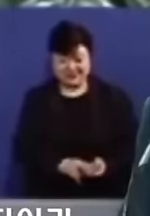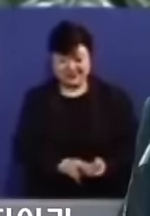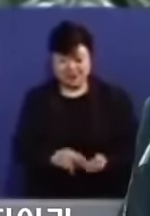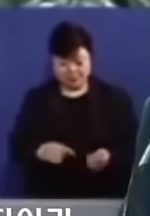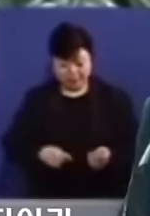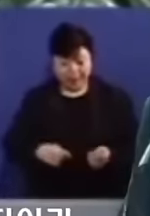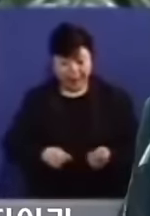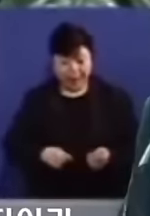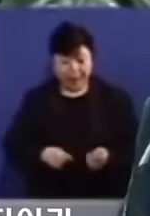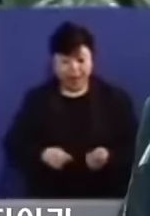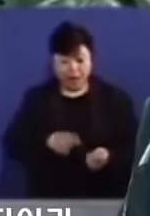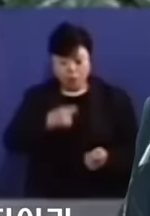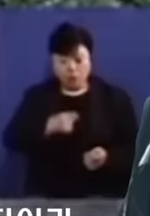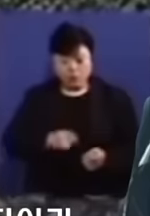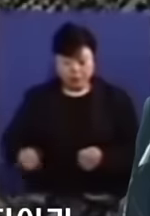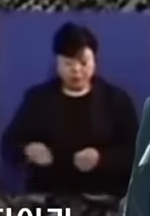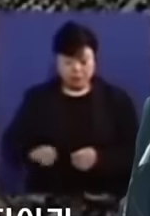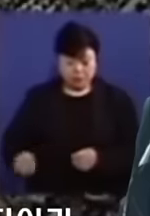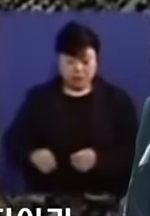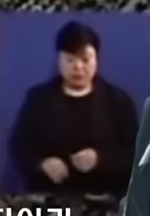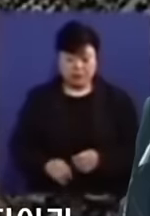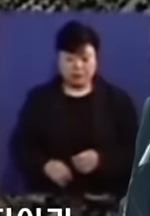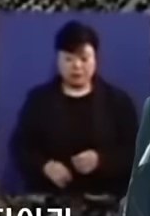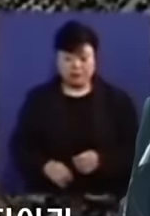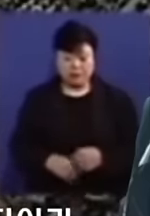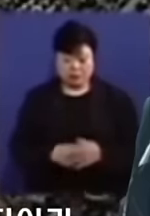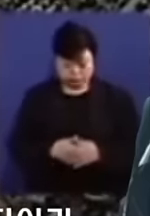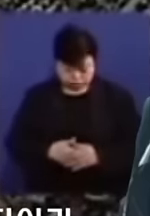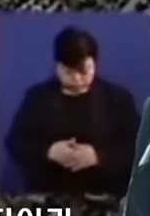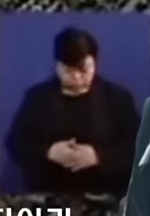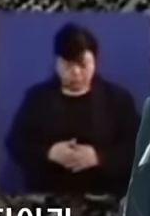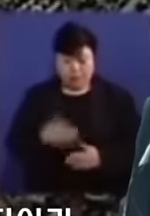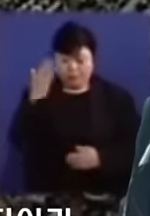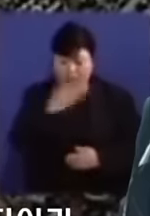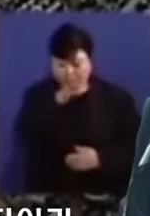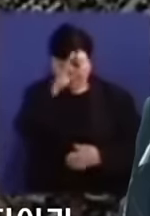배에 물이 빠지고 좋아지더니 깨끗이 나와버렸었어요.